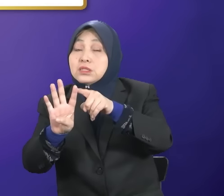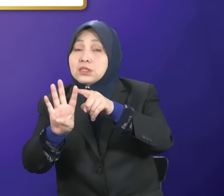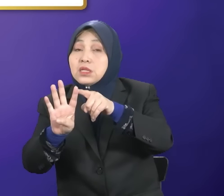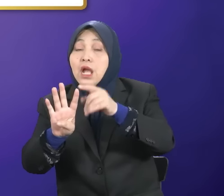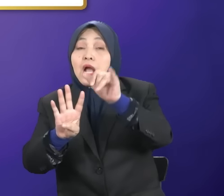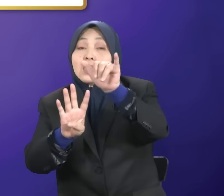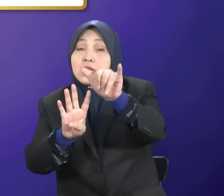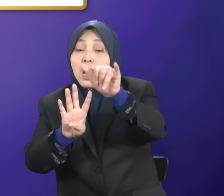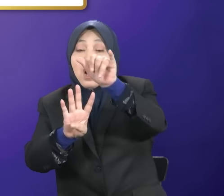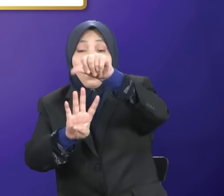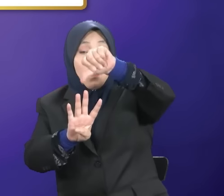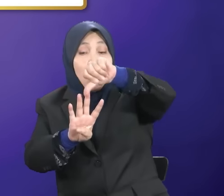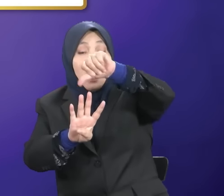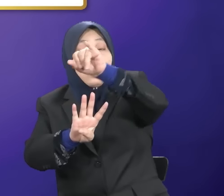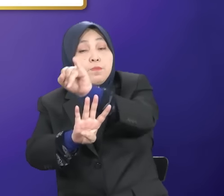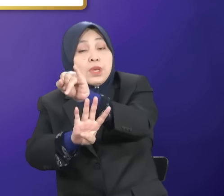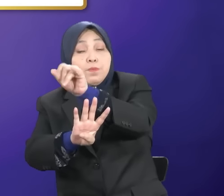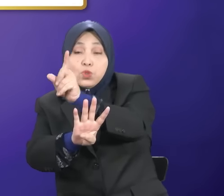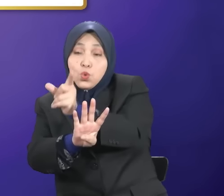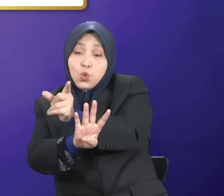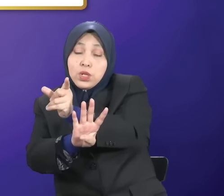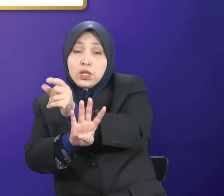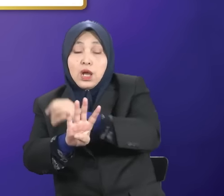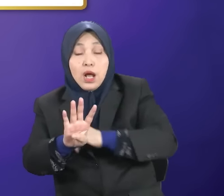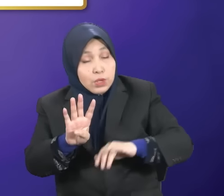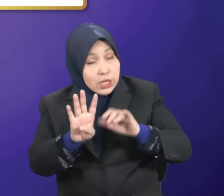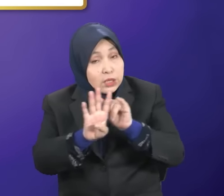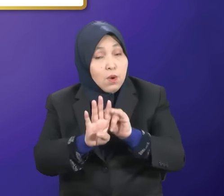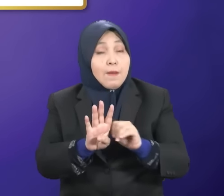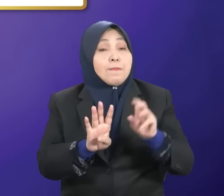ya wau minnun itu